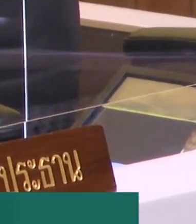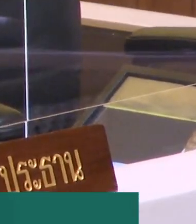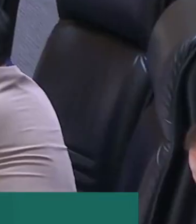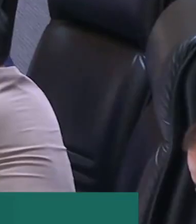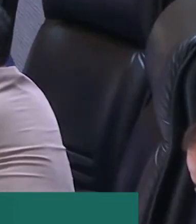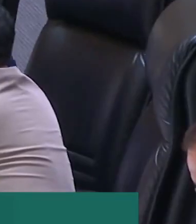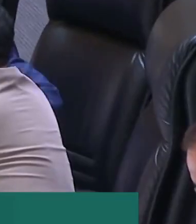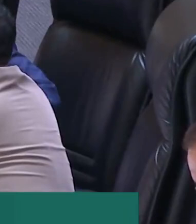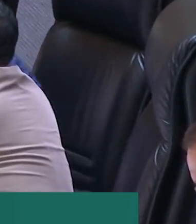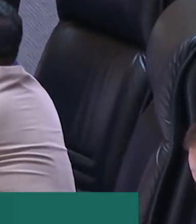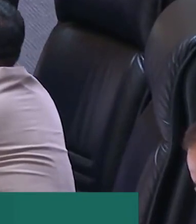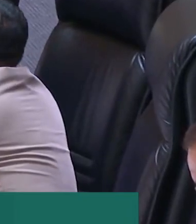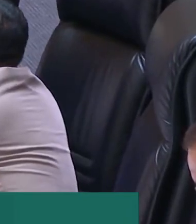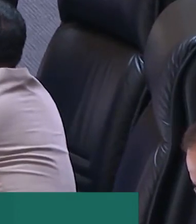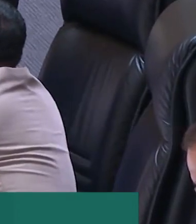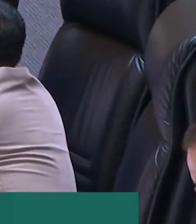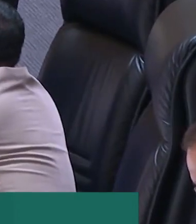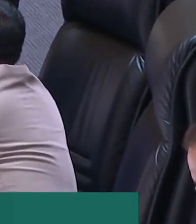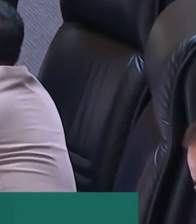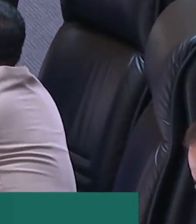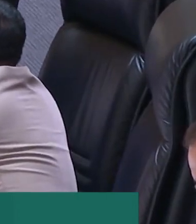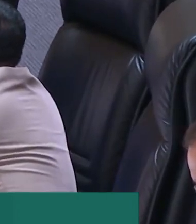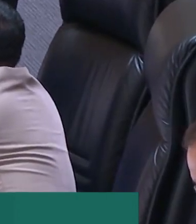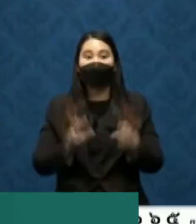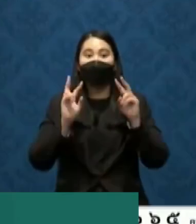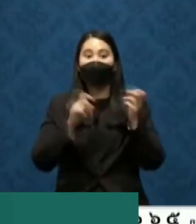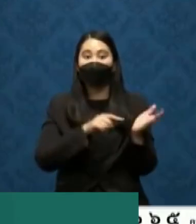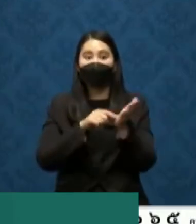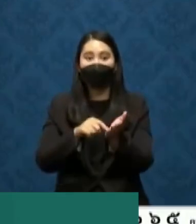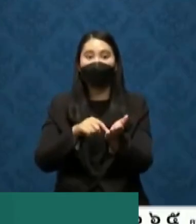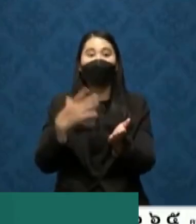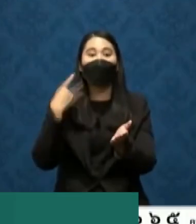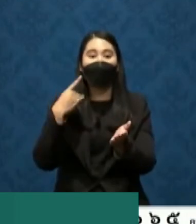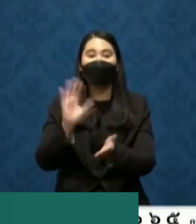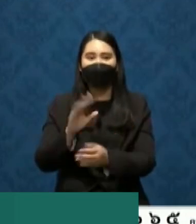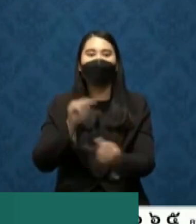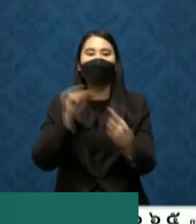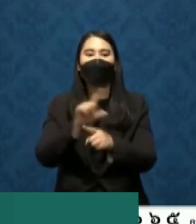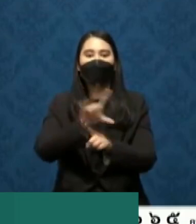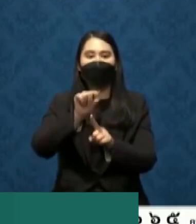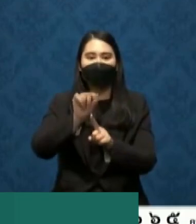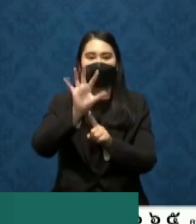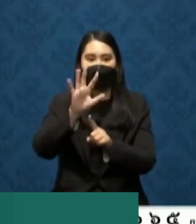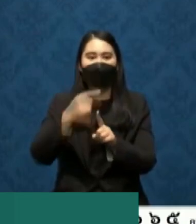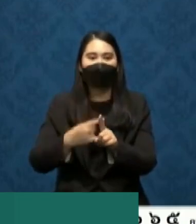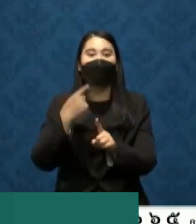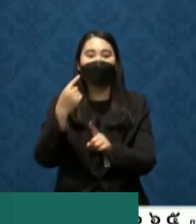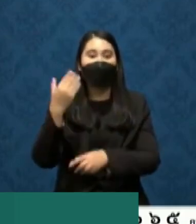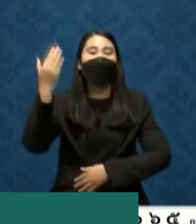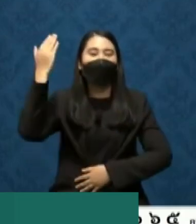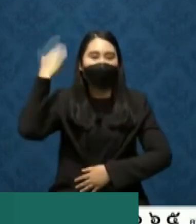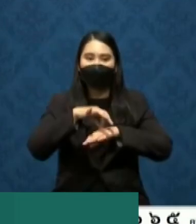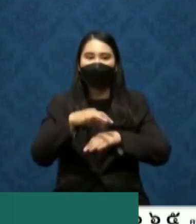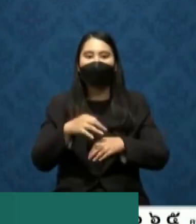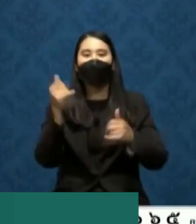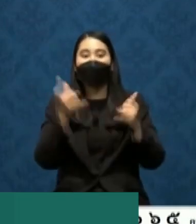ว่าใกล้ๆ11โมงแล้วสสจิรายุห่วงทรัพย์ก็ท้วงติงว่าอันนี้มีกำหนดรอไห ม รอมาตั้งนานแล้วยังเปิดไม่ได ้หรือจ